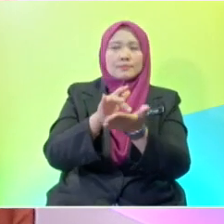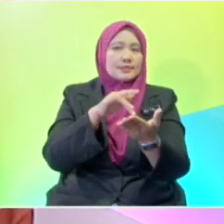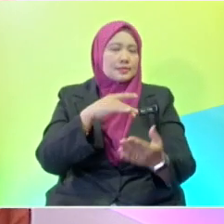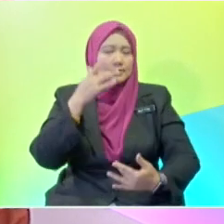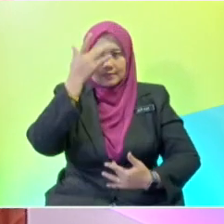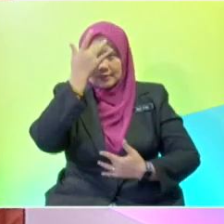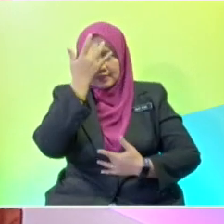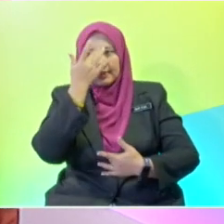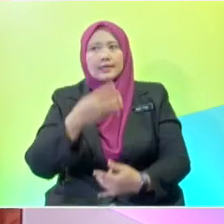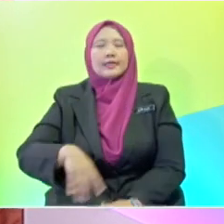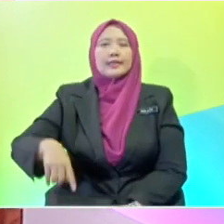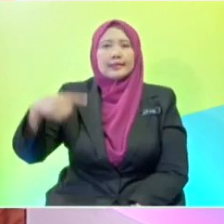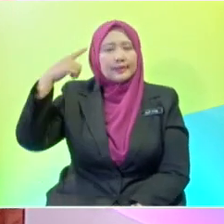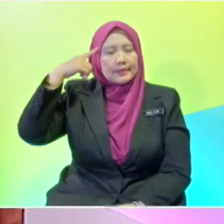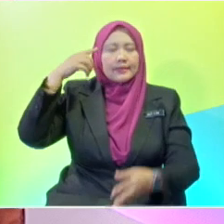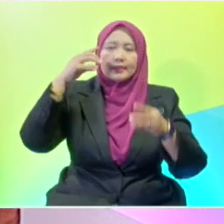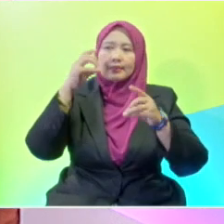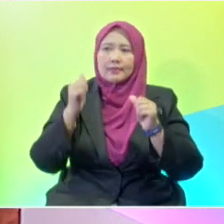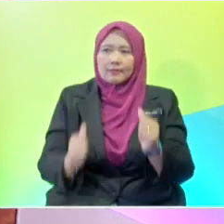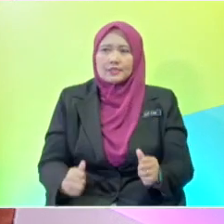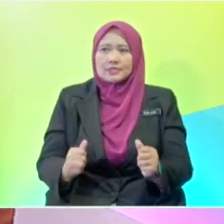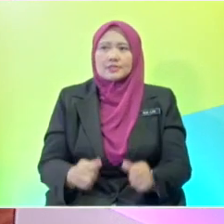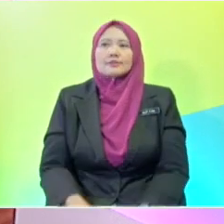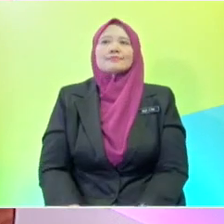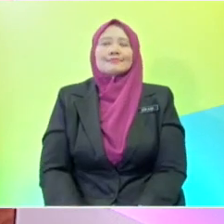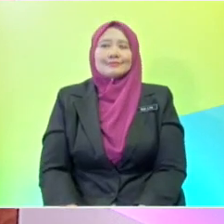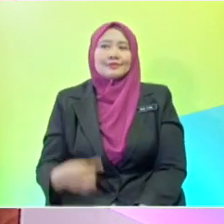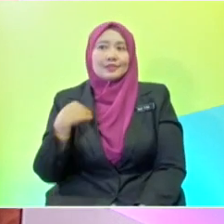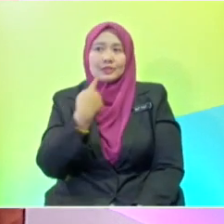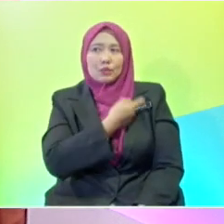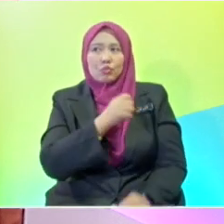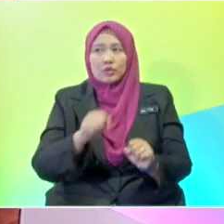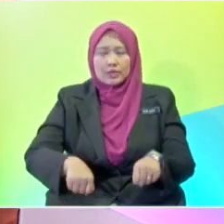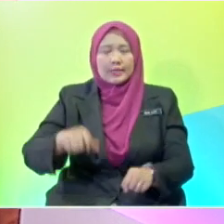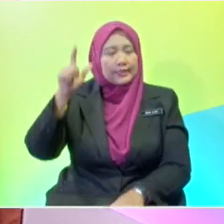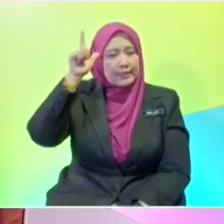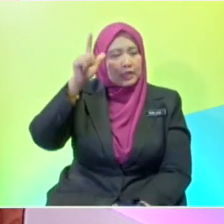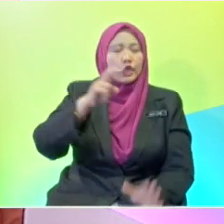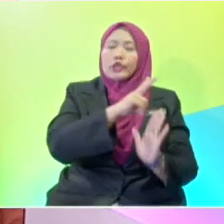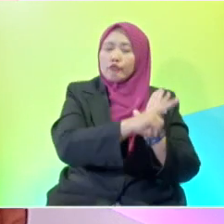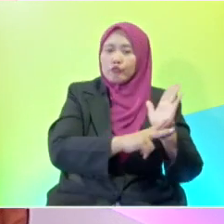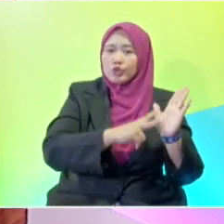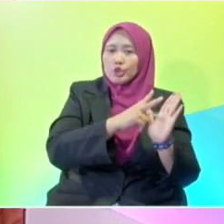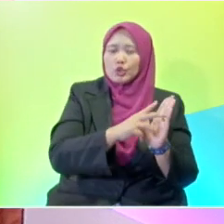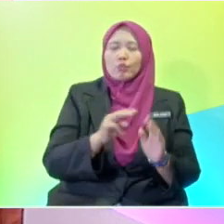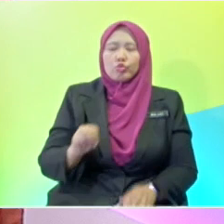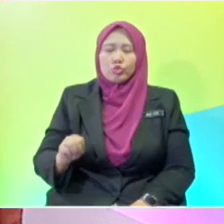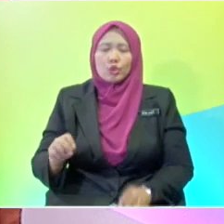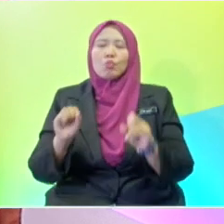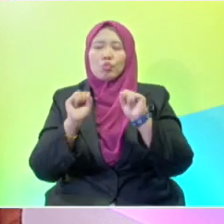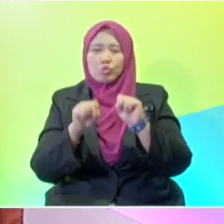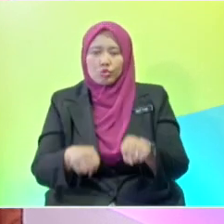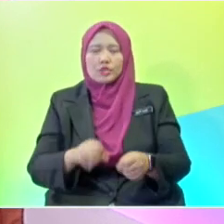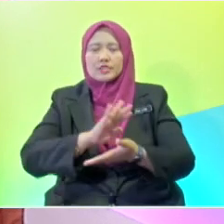Inovasi dan seterusnya pembentangan Oke kita akan saksikan video dimana murid ini berupaya untuk